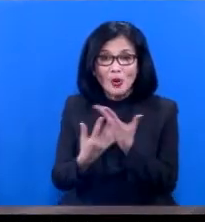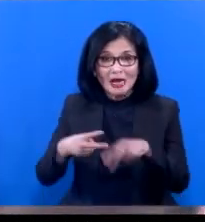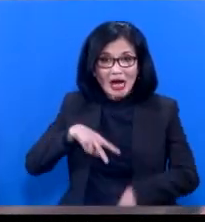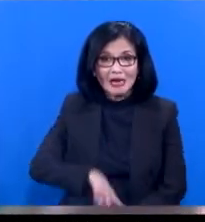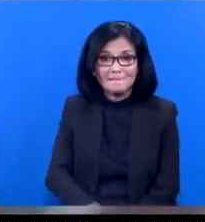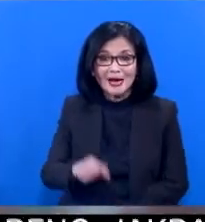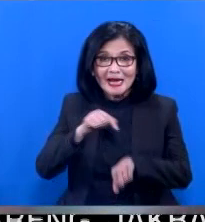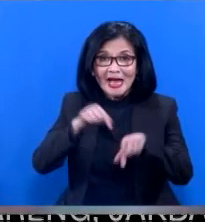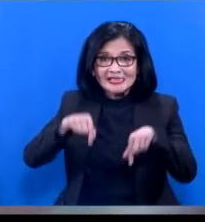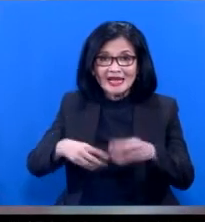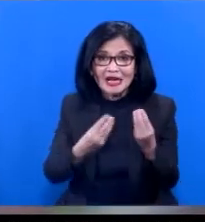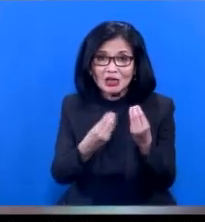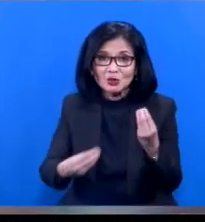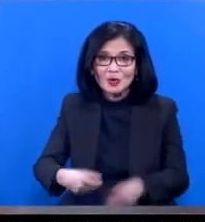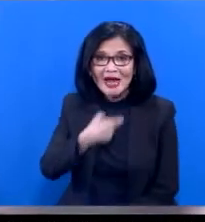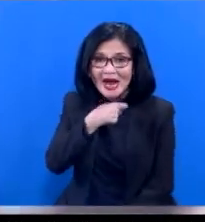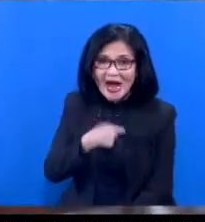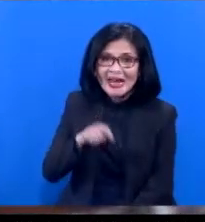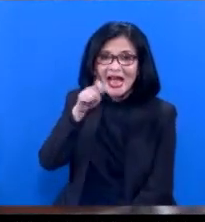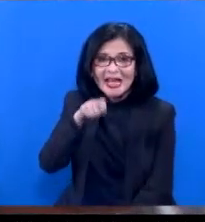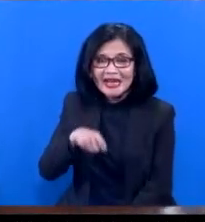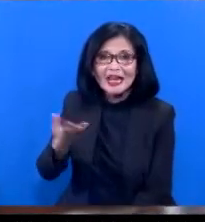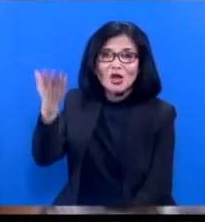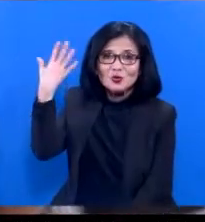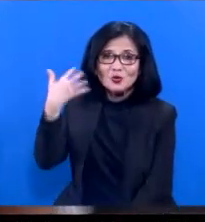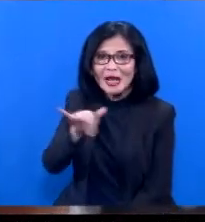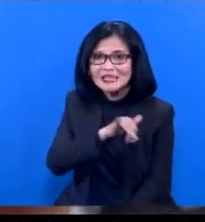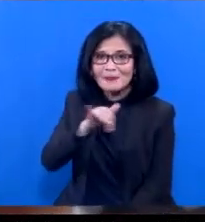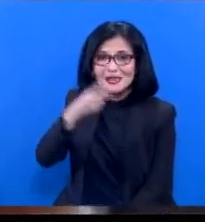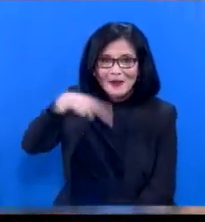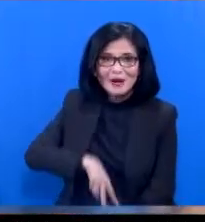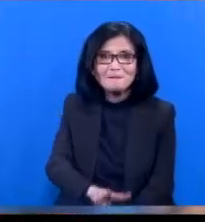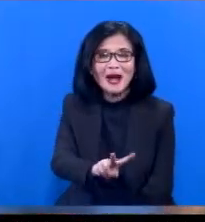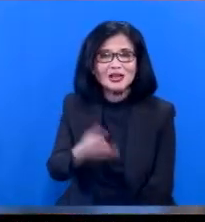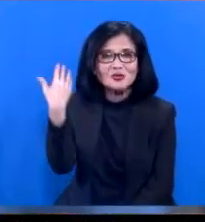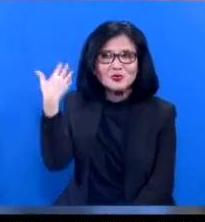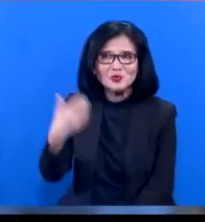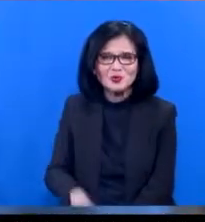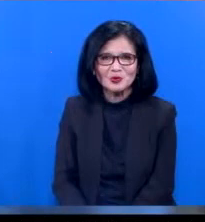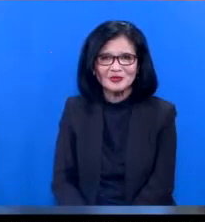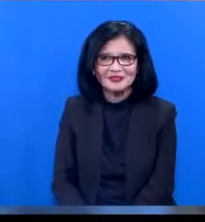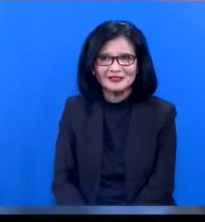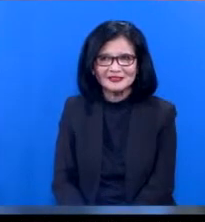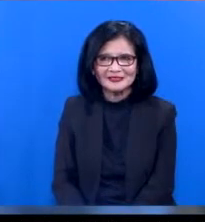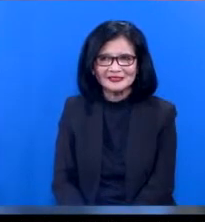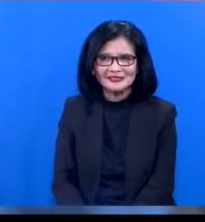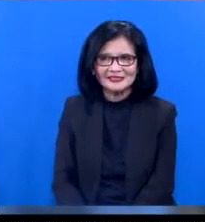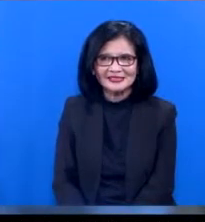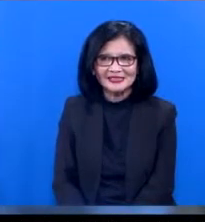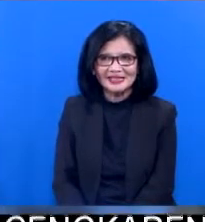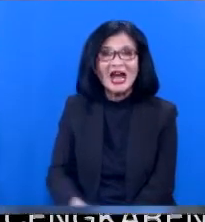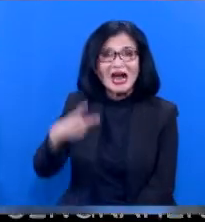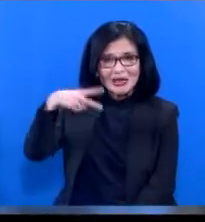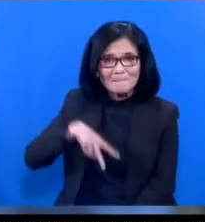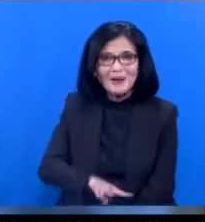sekarang merupakan keturunan dari kakek nenek mereka yang juga kembar. Kembar, istilahnya pun